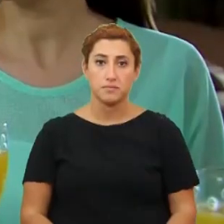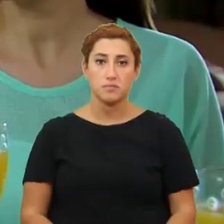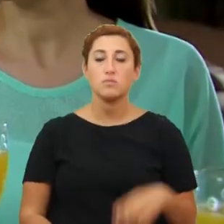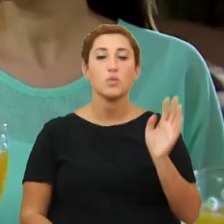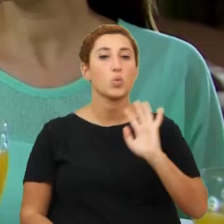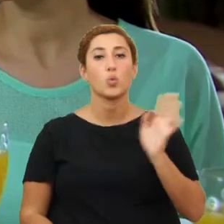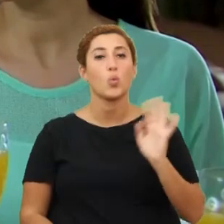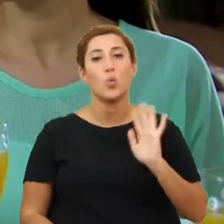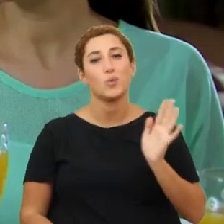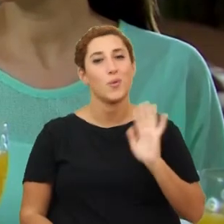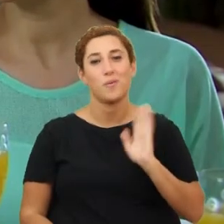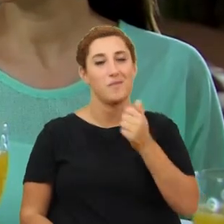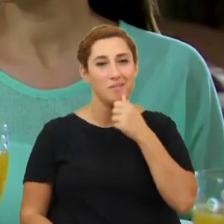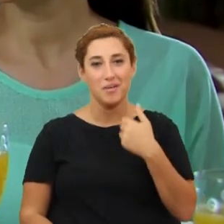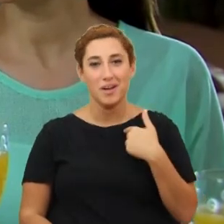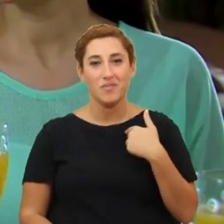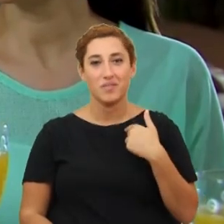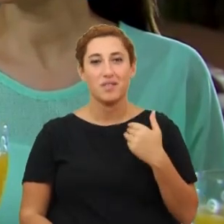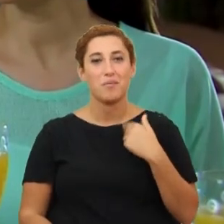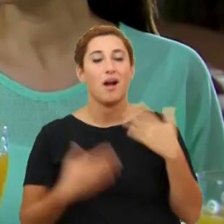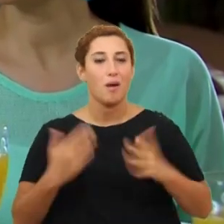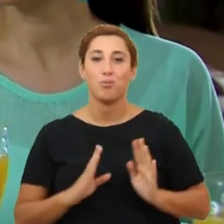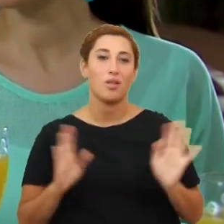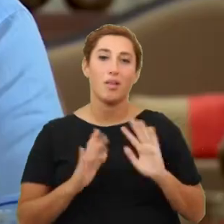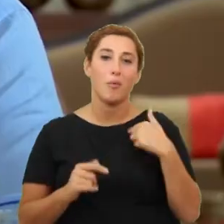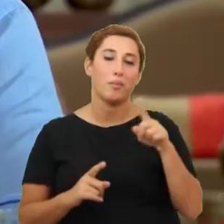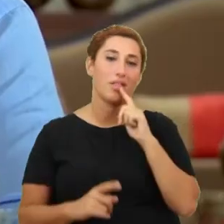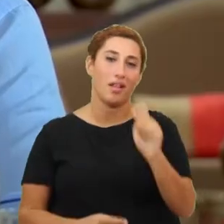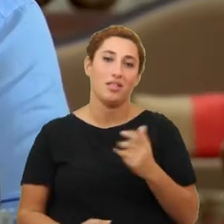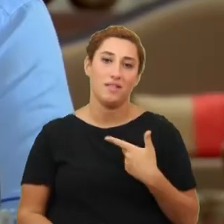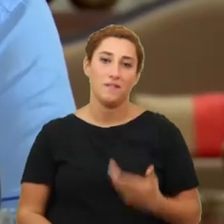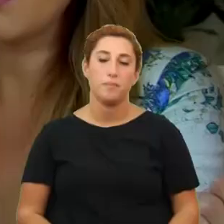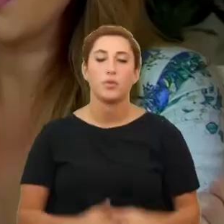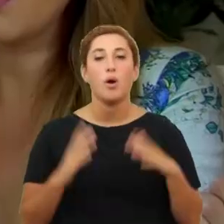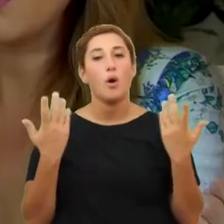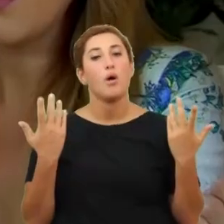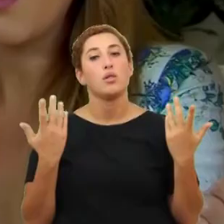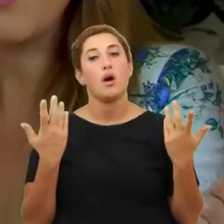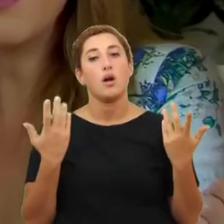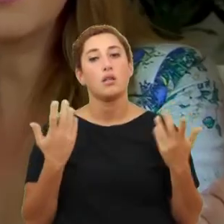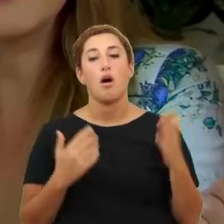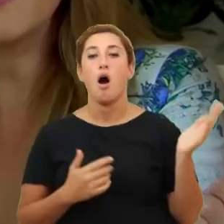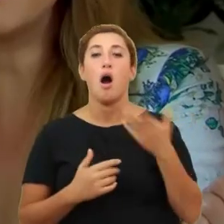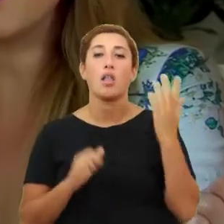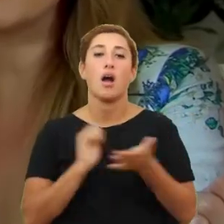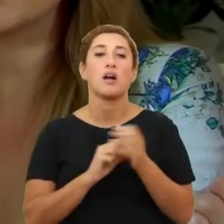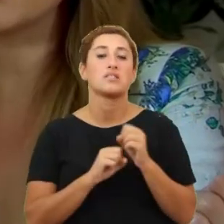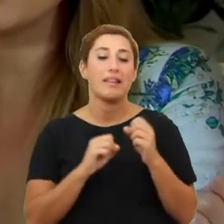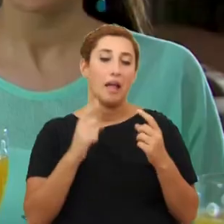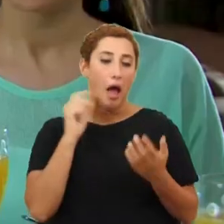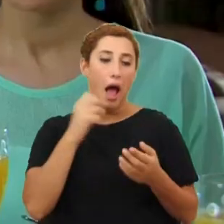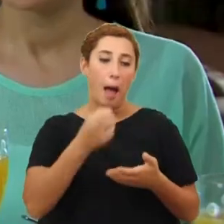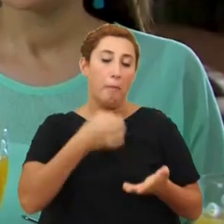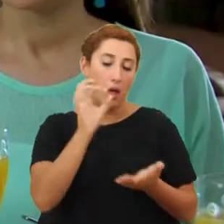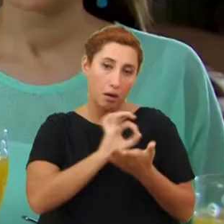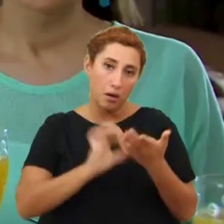Ha yok. Yok baba ben kabul edemem böyle bir teklifi. Allah Allah. Hala gazete ilanı diyorsun